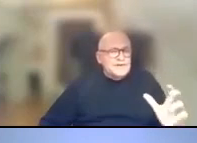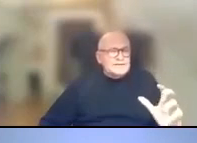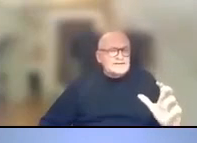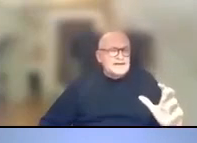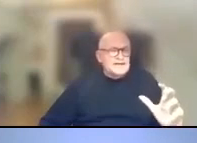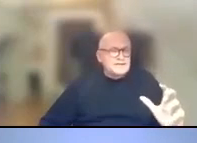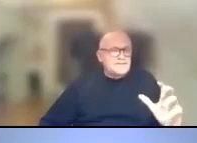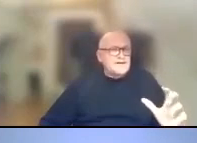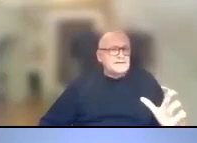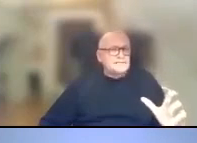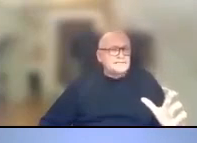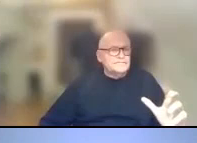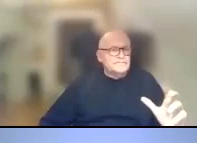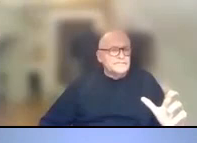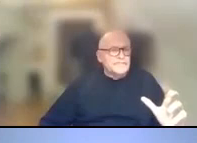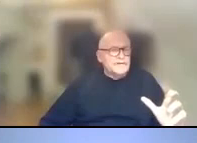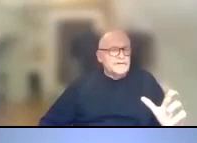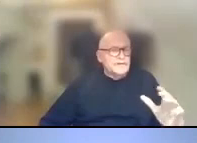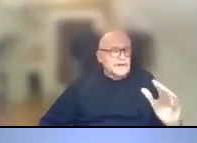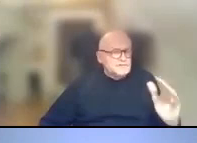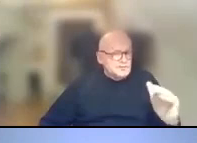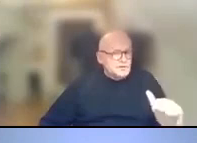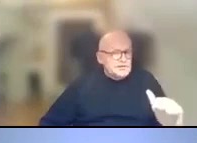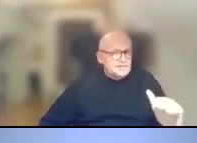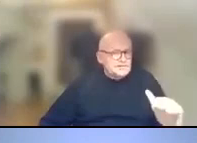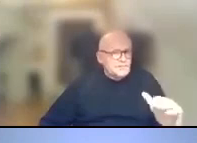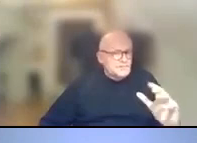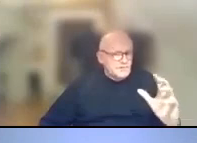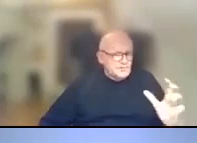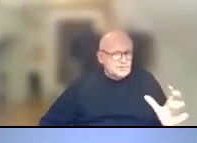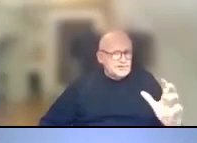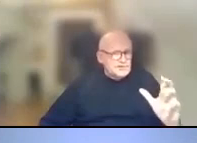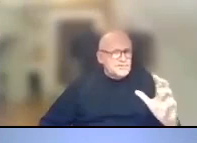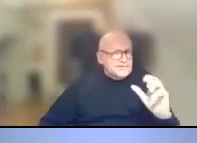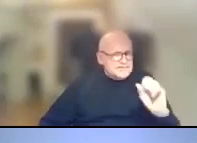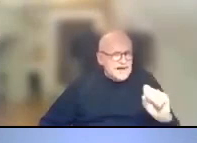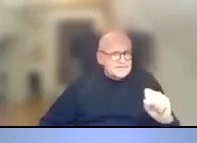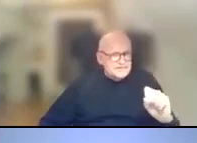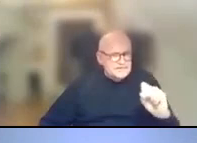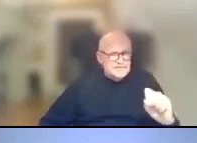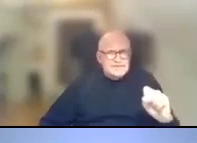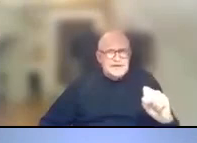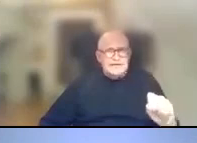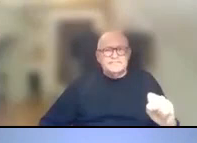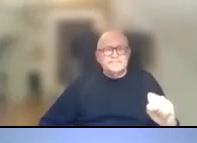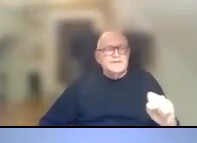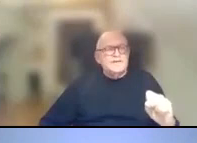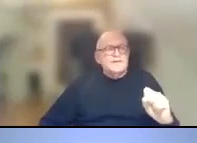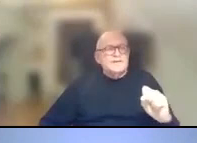überwiegenden Mehrzahl der Fälle. Also in Deutschland und in Österreich, in der Schweiz einzig Nils